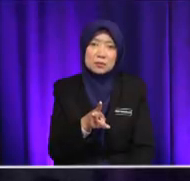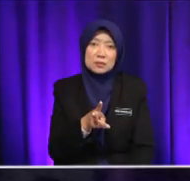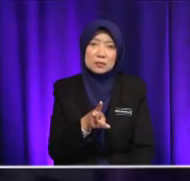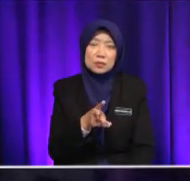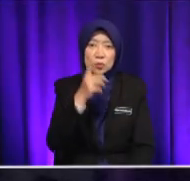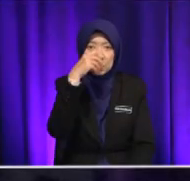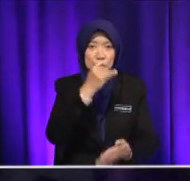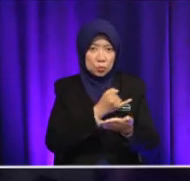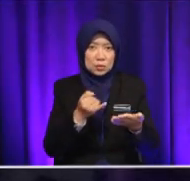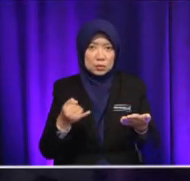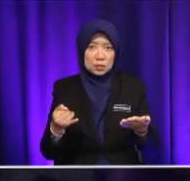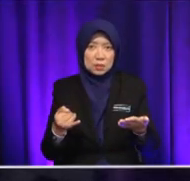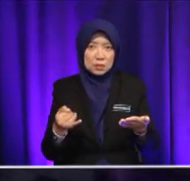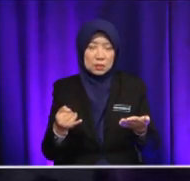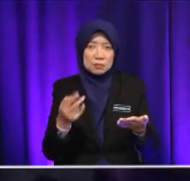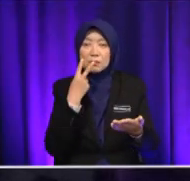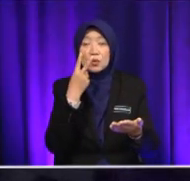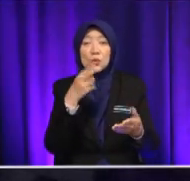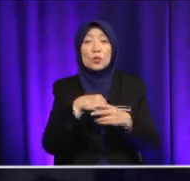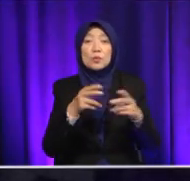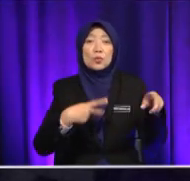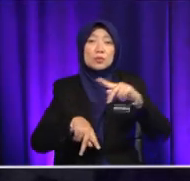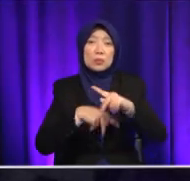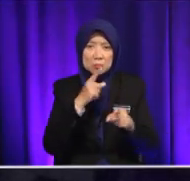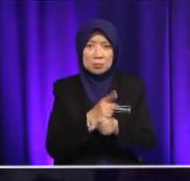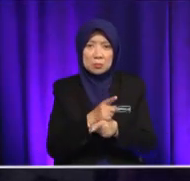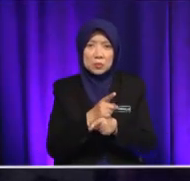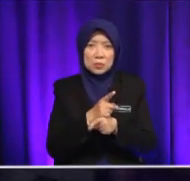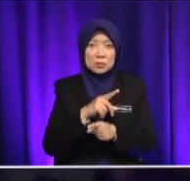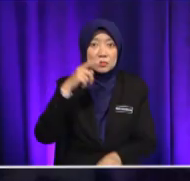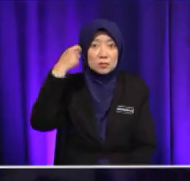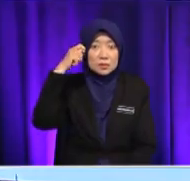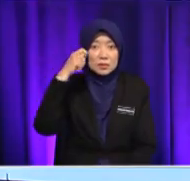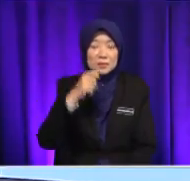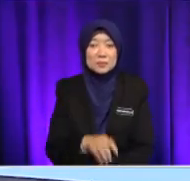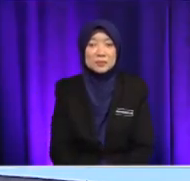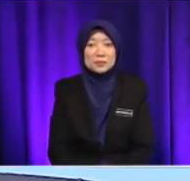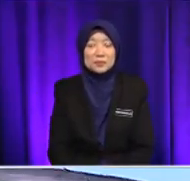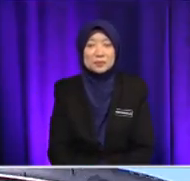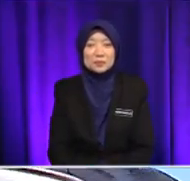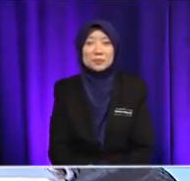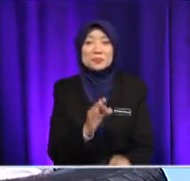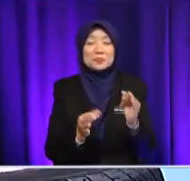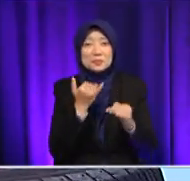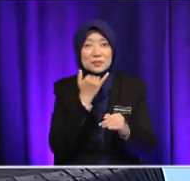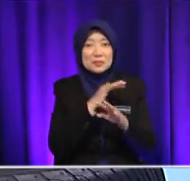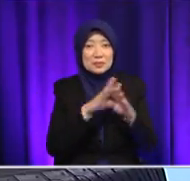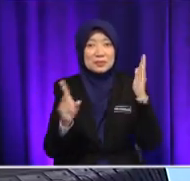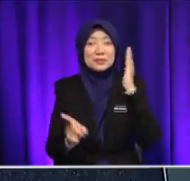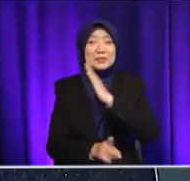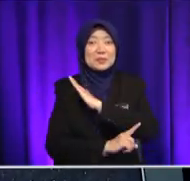untuk lukisan. Ya, betul. Okey. So kita tengok betul tak apa yang Sean teka tu? Alamak, cikgu kalau silap jangan denda ya.